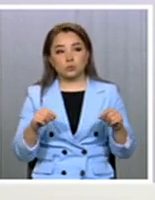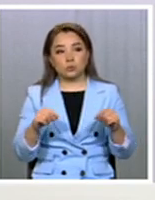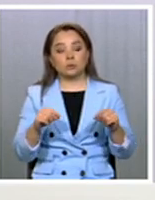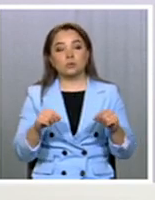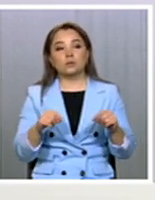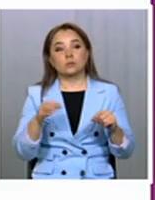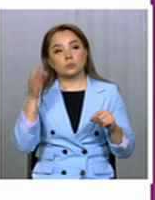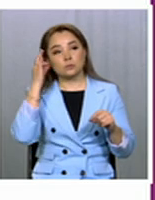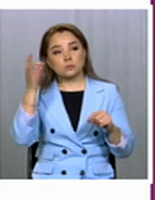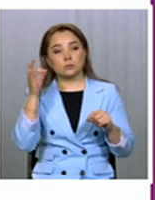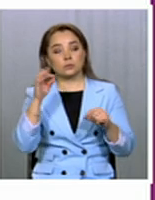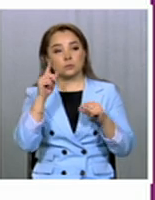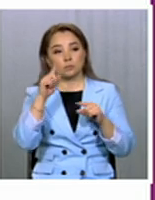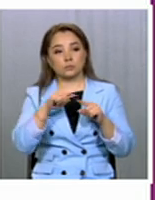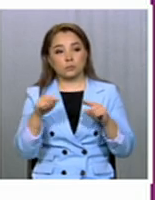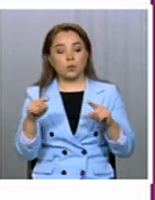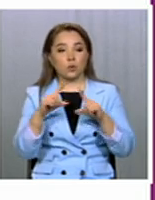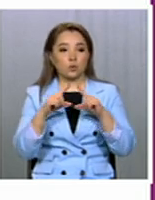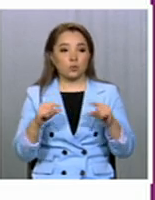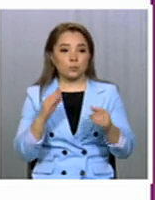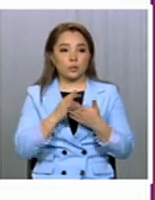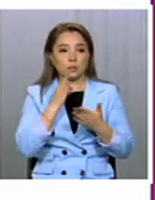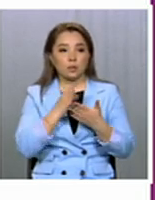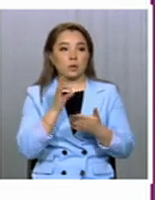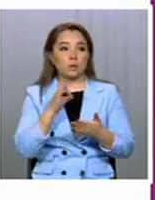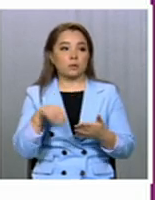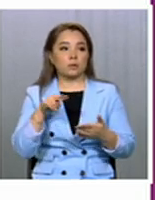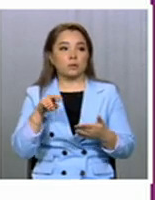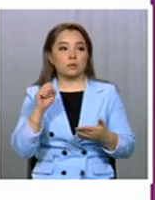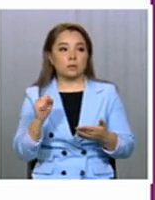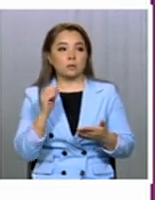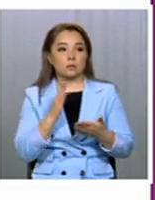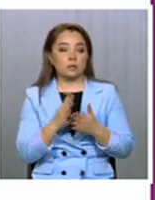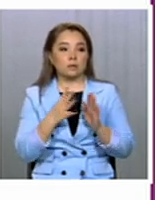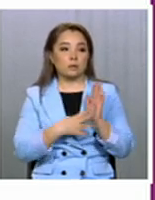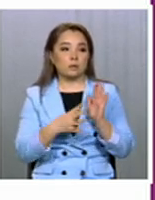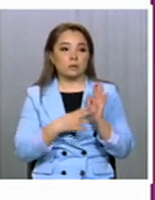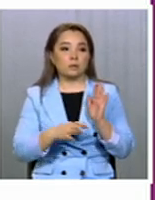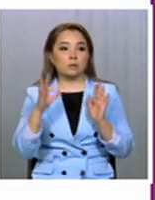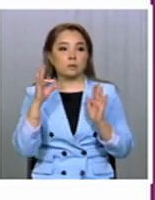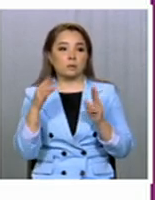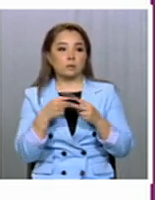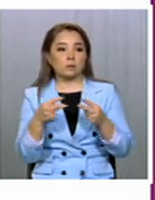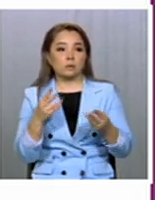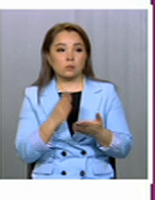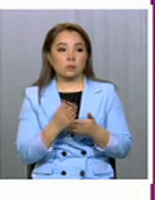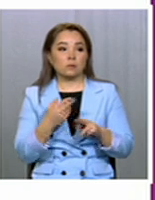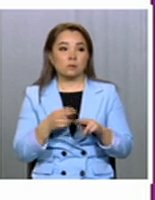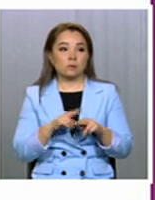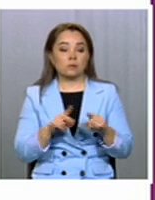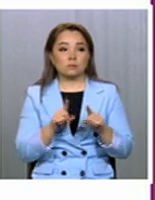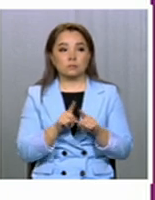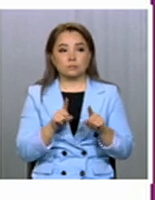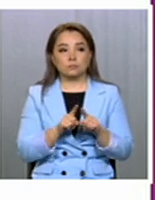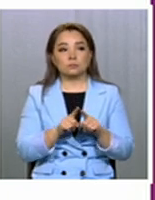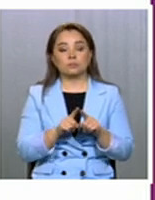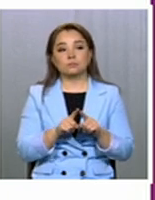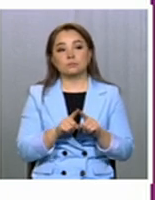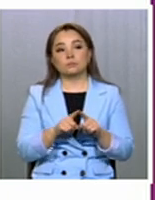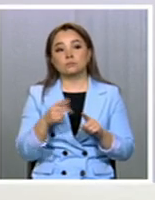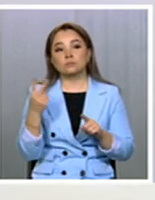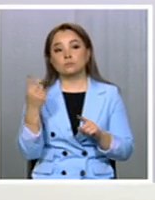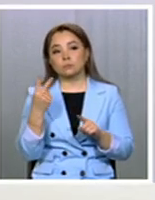үш бұрыш болады. Яғни О, А, Д бұрышы 90 градусқа тең. Және осы тік бұрышты үш бұрыштың